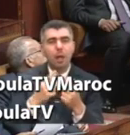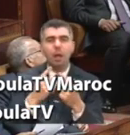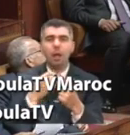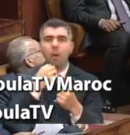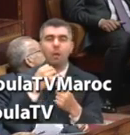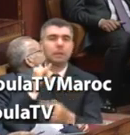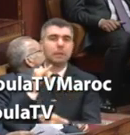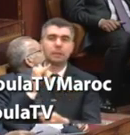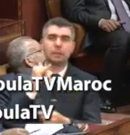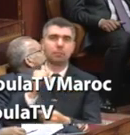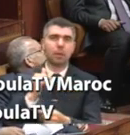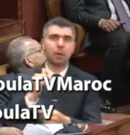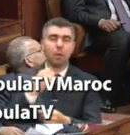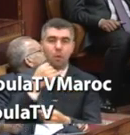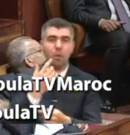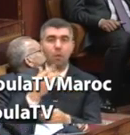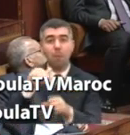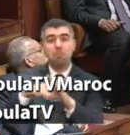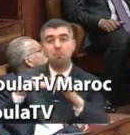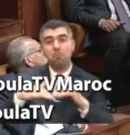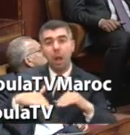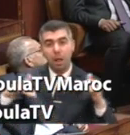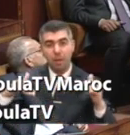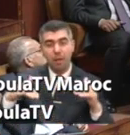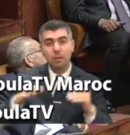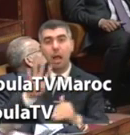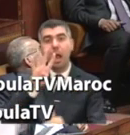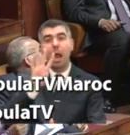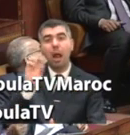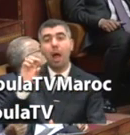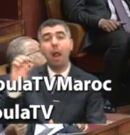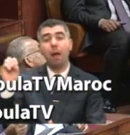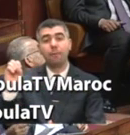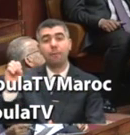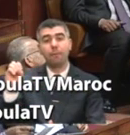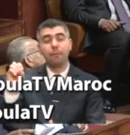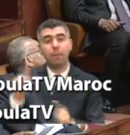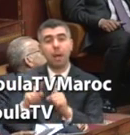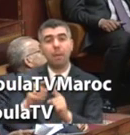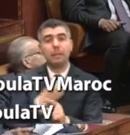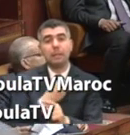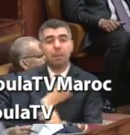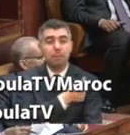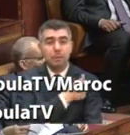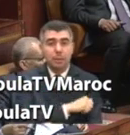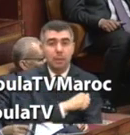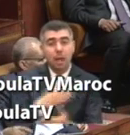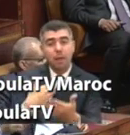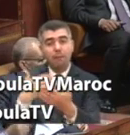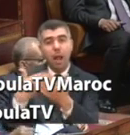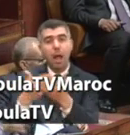الوزير النواب ديال الأمة صوتوا على 4000 منصب شغل في القانون المالية